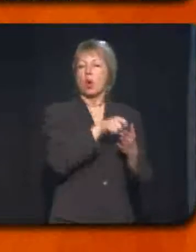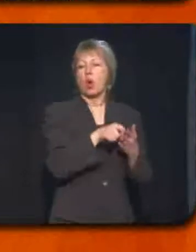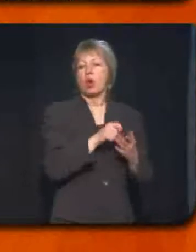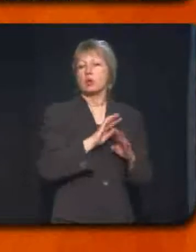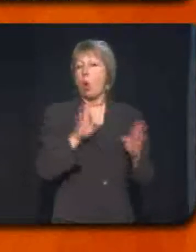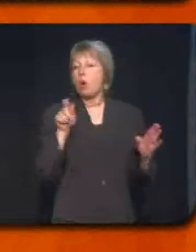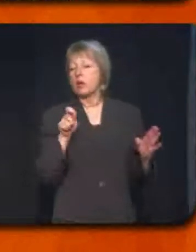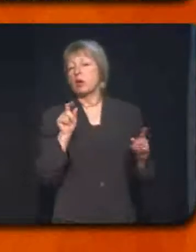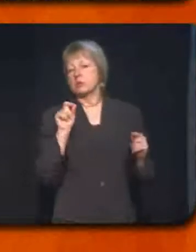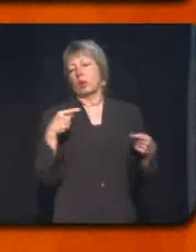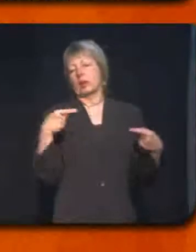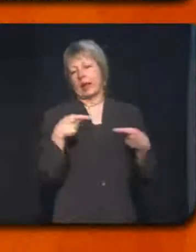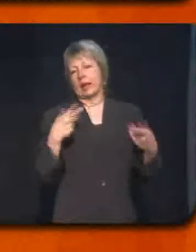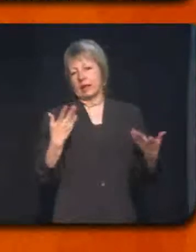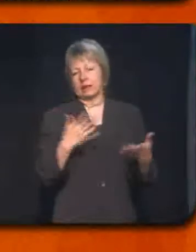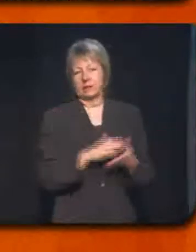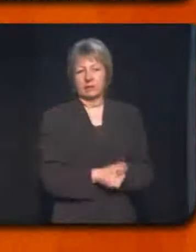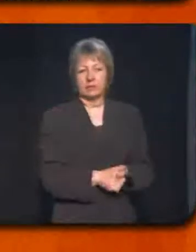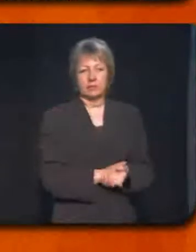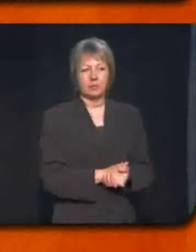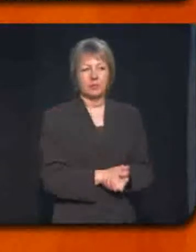dann wird man trocken